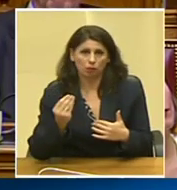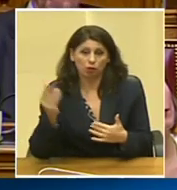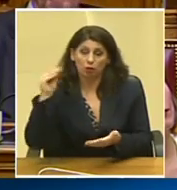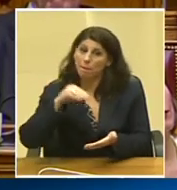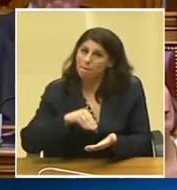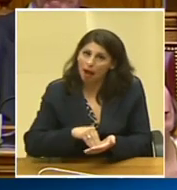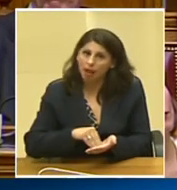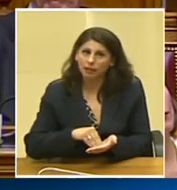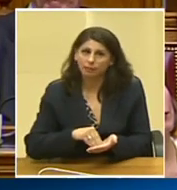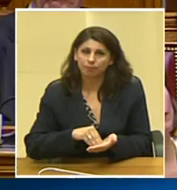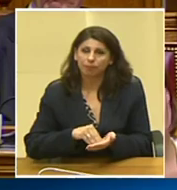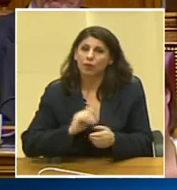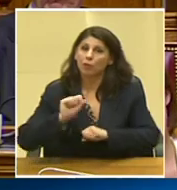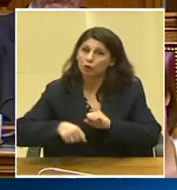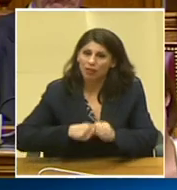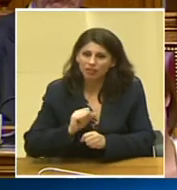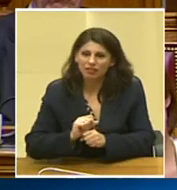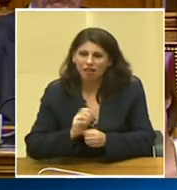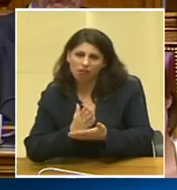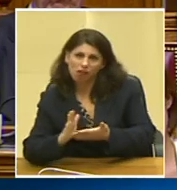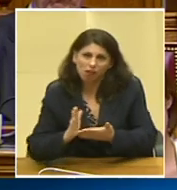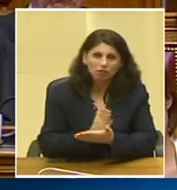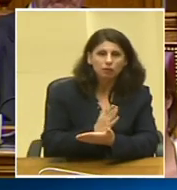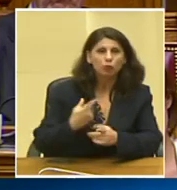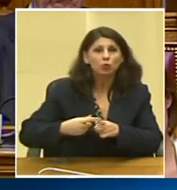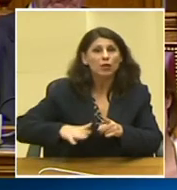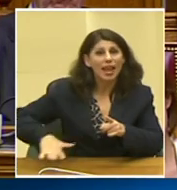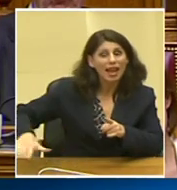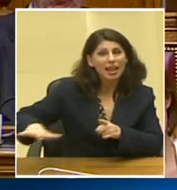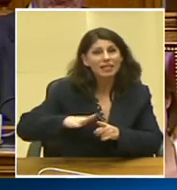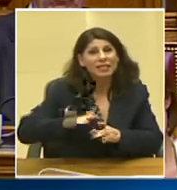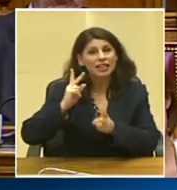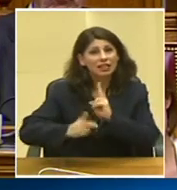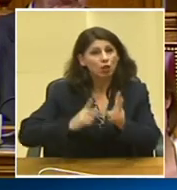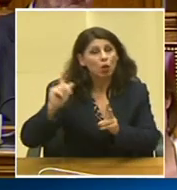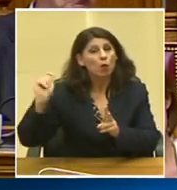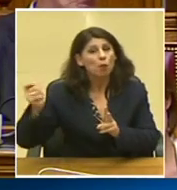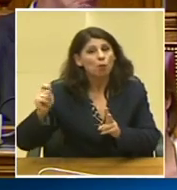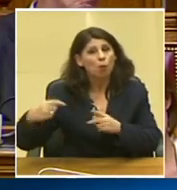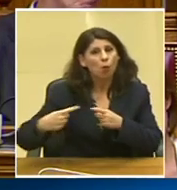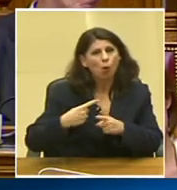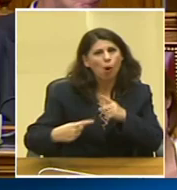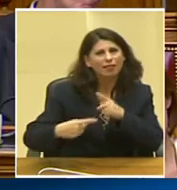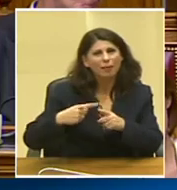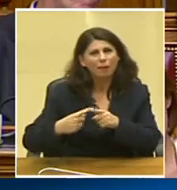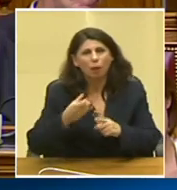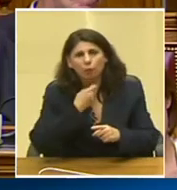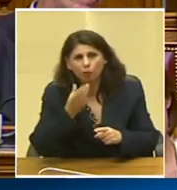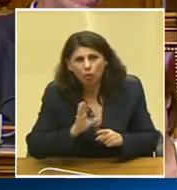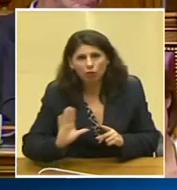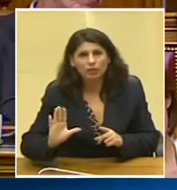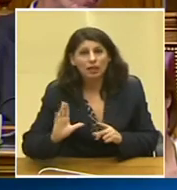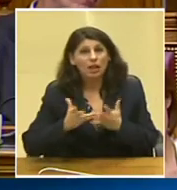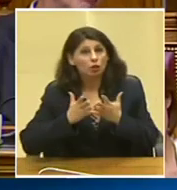φορά επιχειρήσατε να διχάσετε τους Έλληνες κατηγορώντας τους πολιτικούς σας αντιπάλους ως προδότες, αλλά